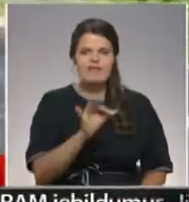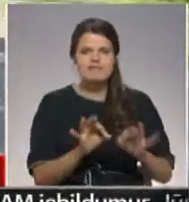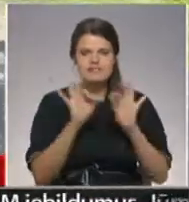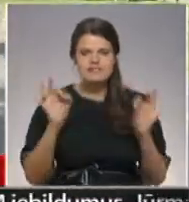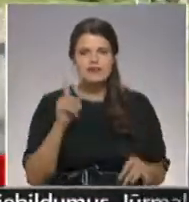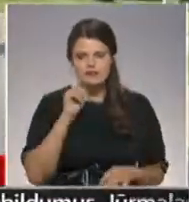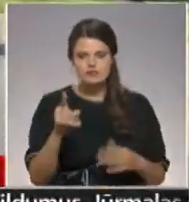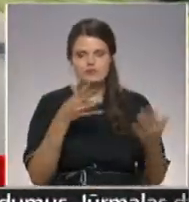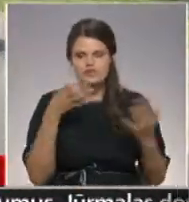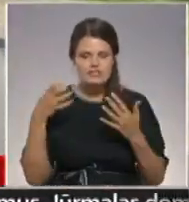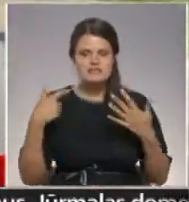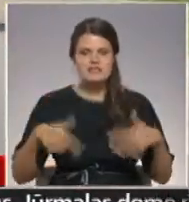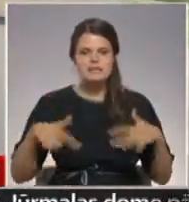sākās